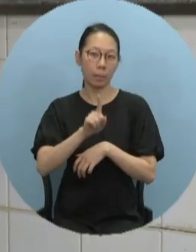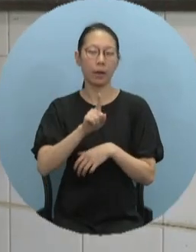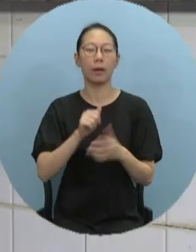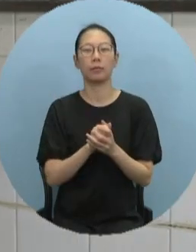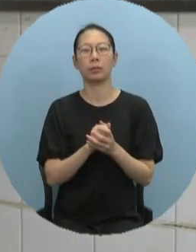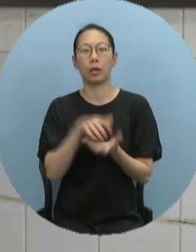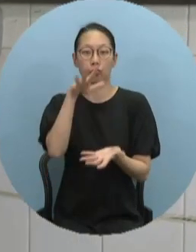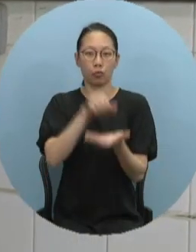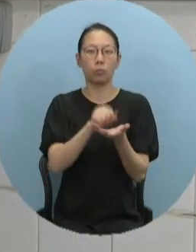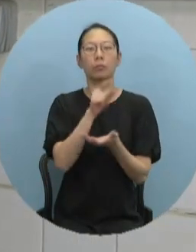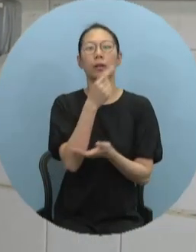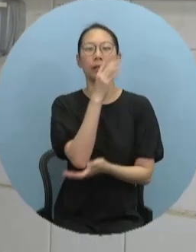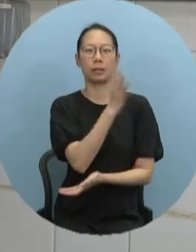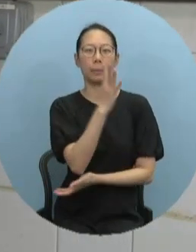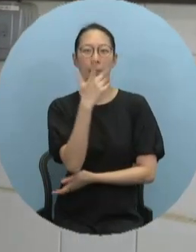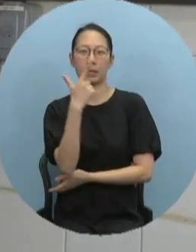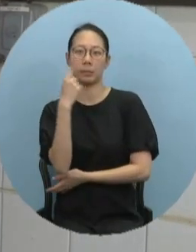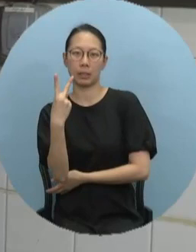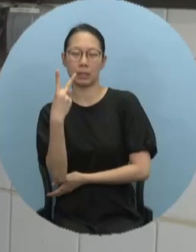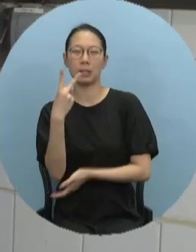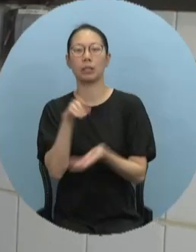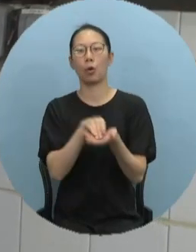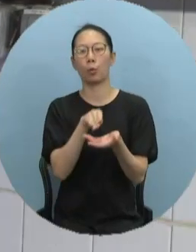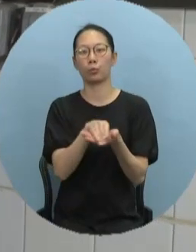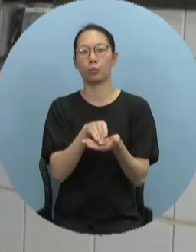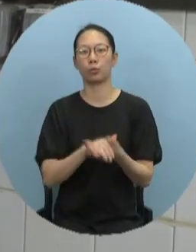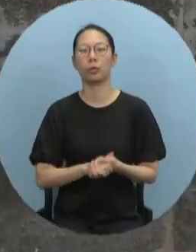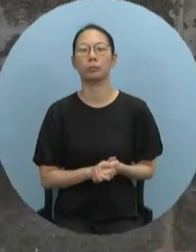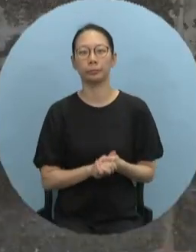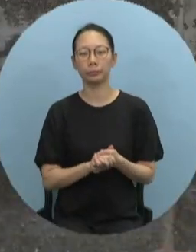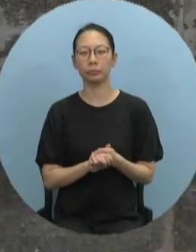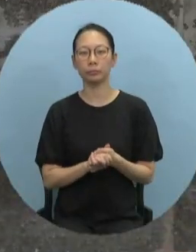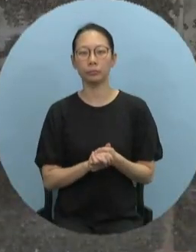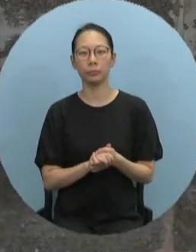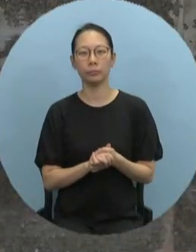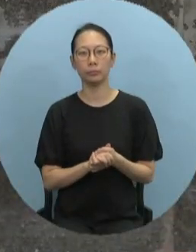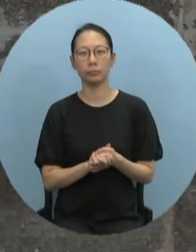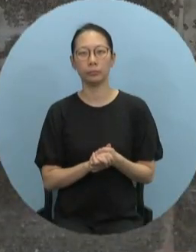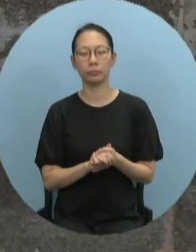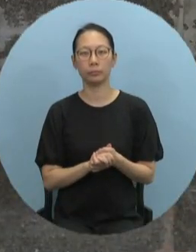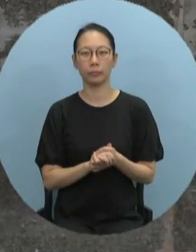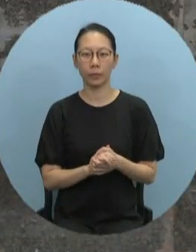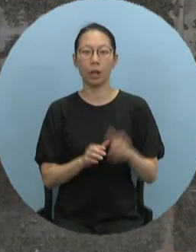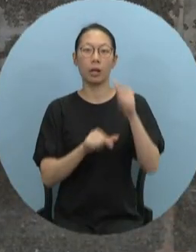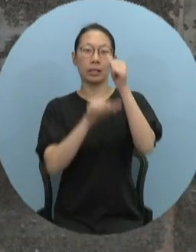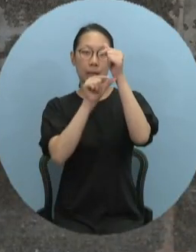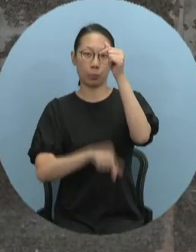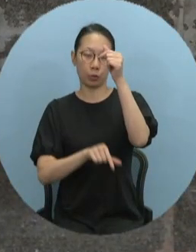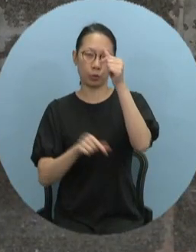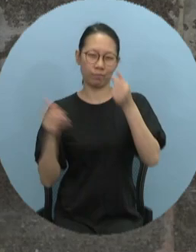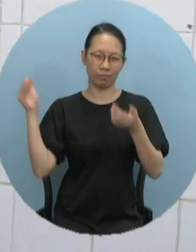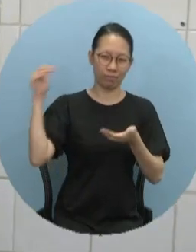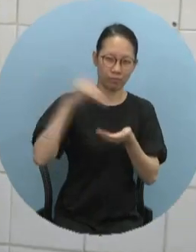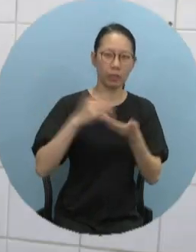咧482隻老鼠嘅，利用老鼠膠。咁所以啊，喺10月到而